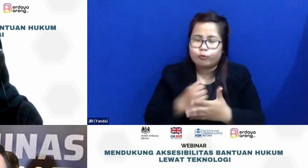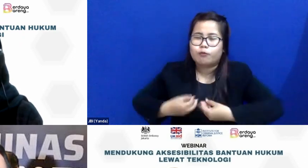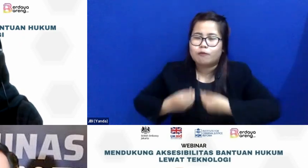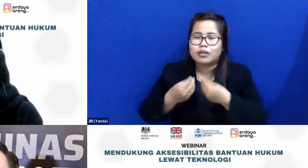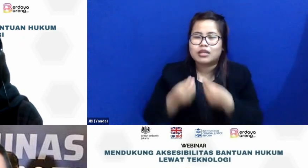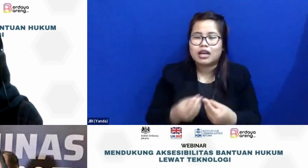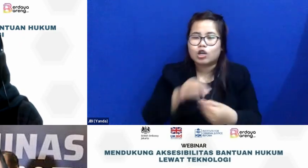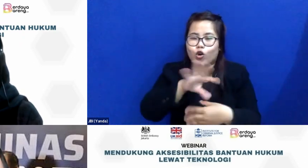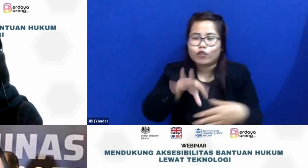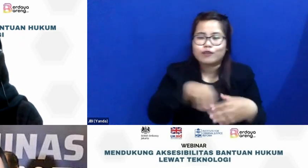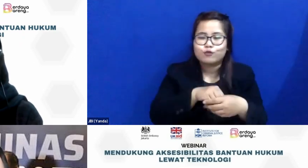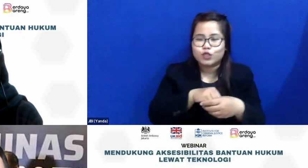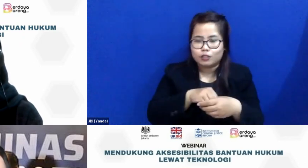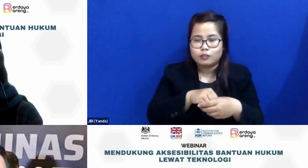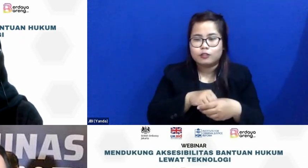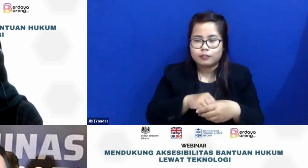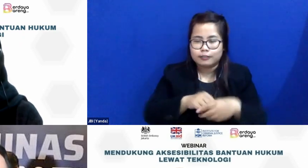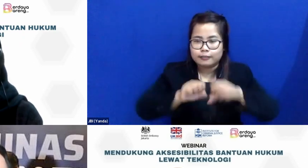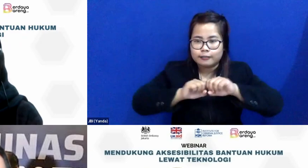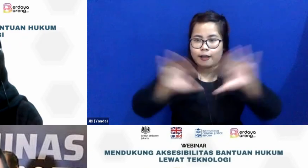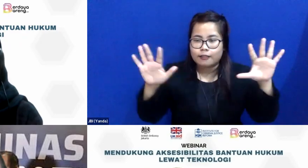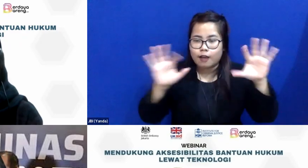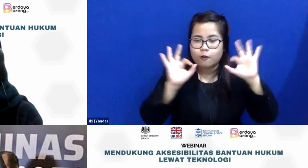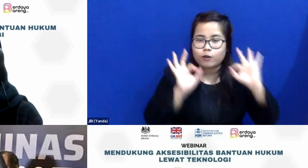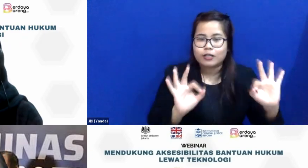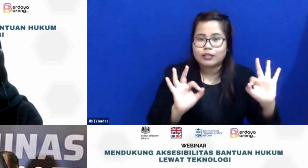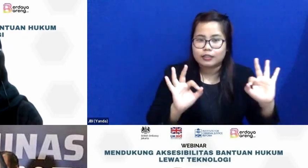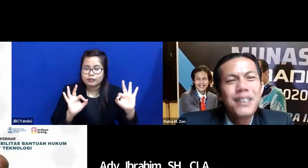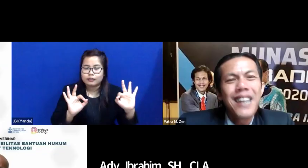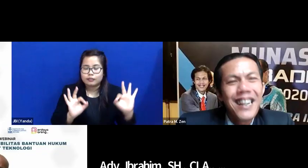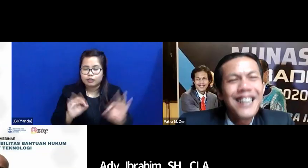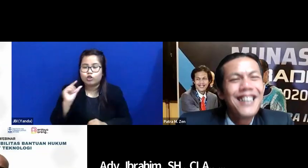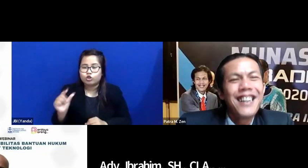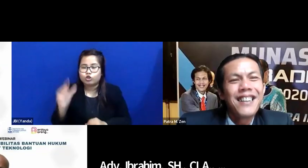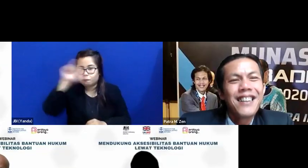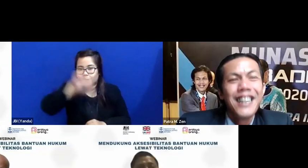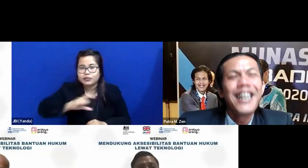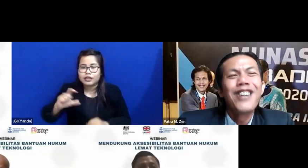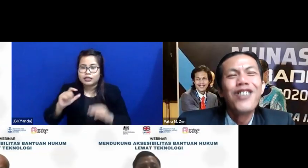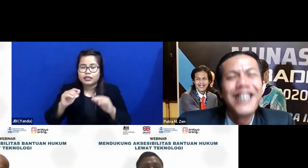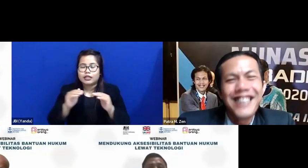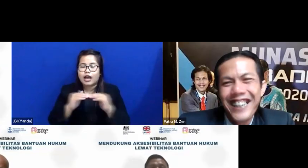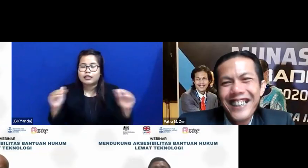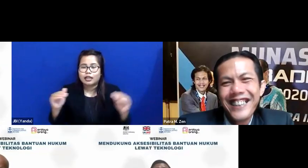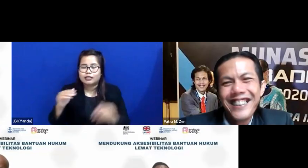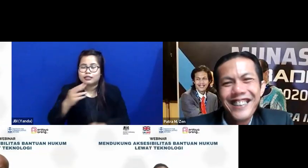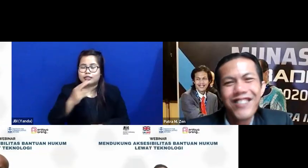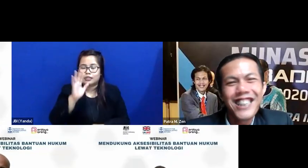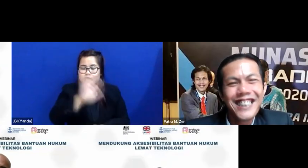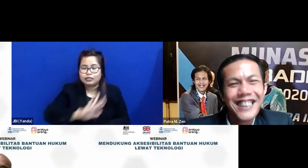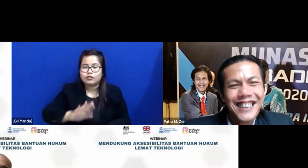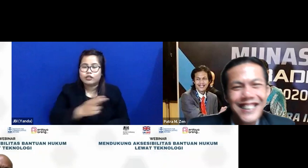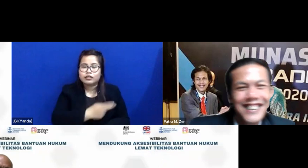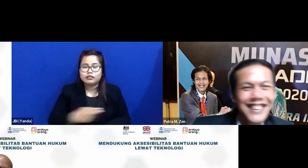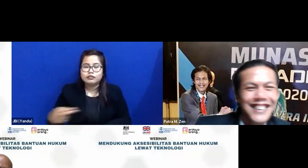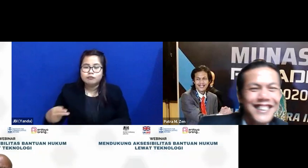kontribusi nyata konkret bagi pencari keadilan di Indonesia terima